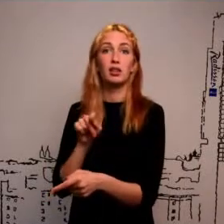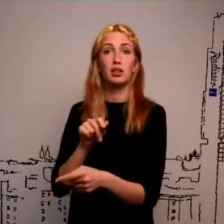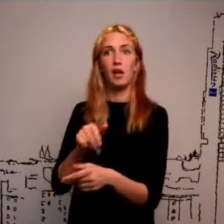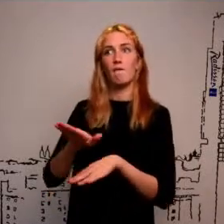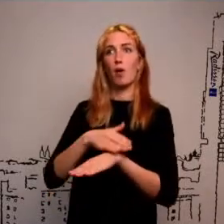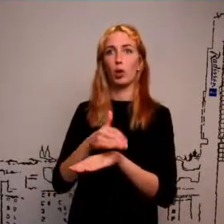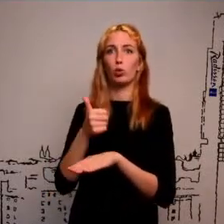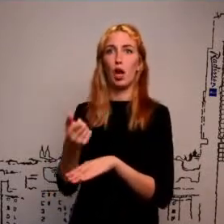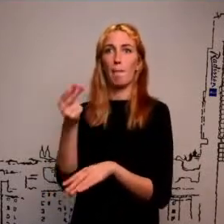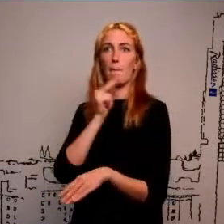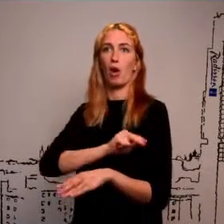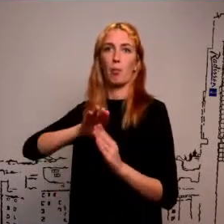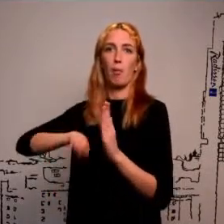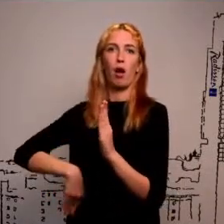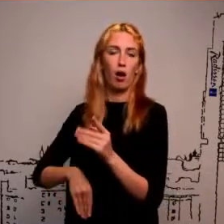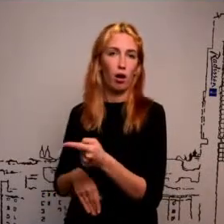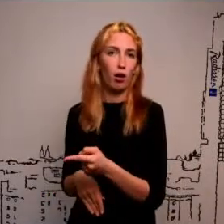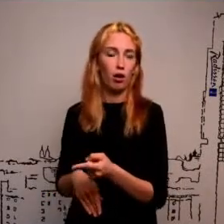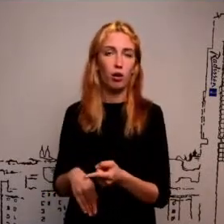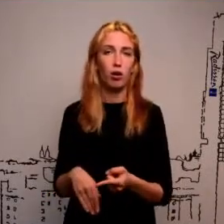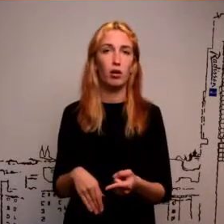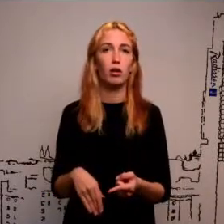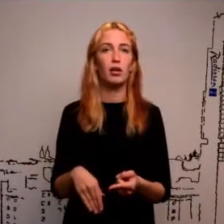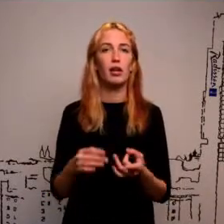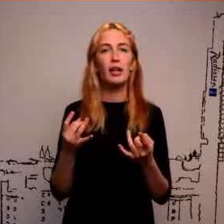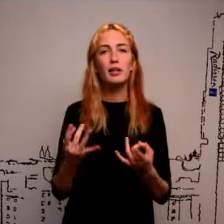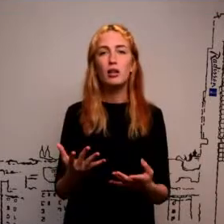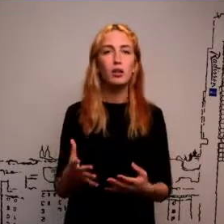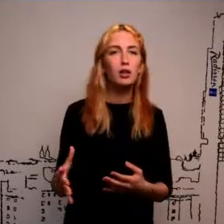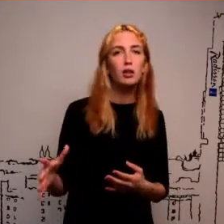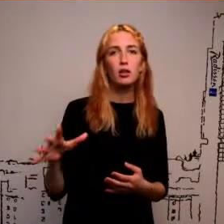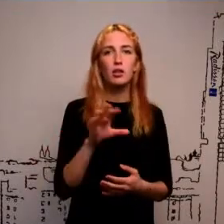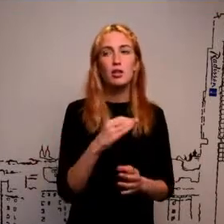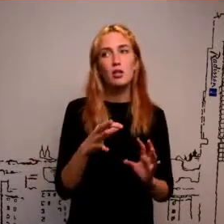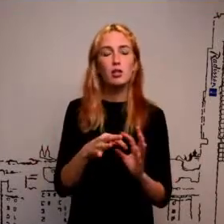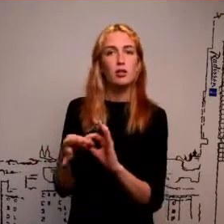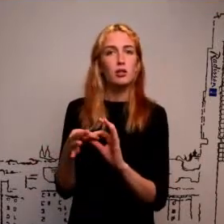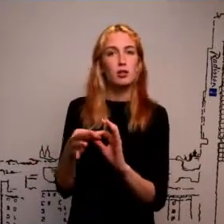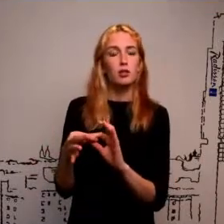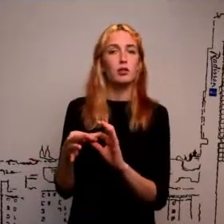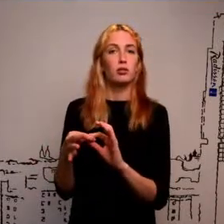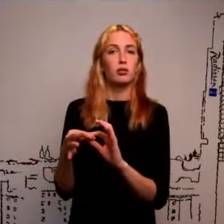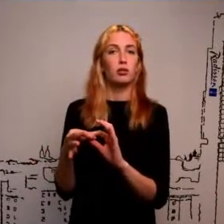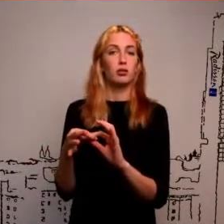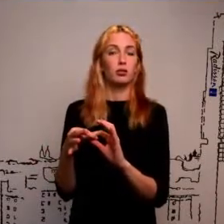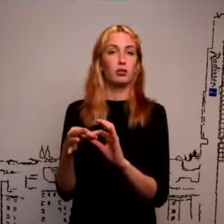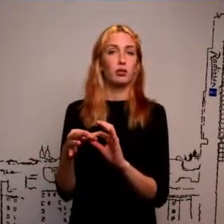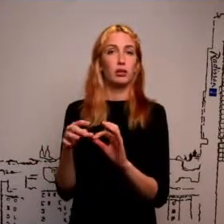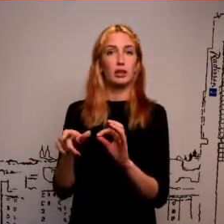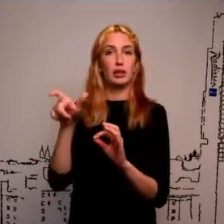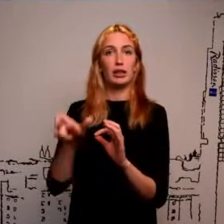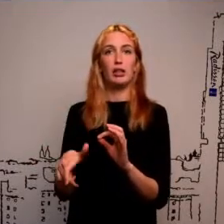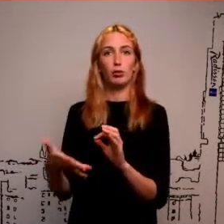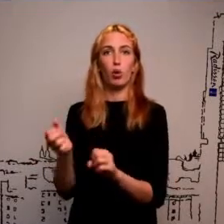No ühesõnaga hoida nagu kinni kõiges, et jätta